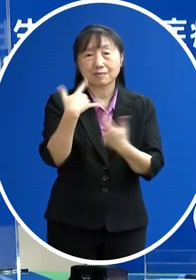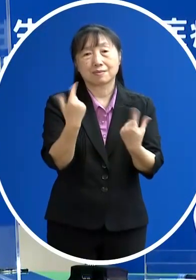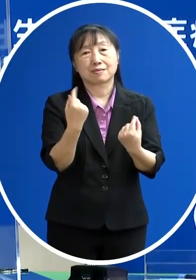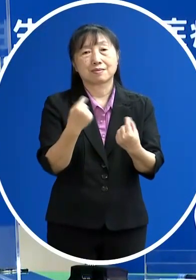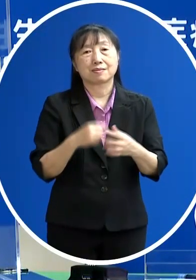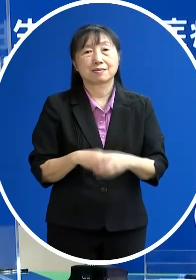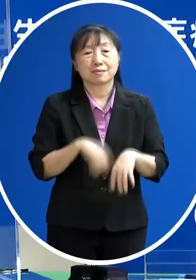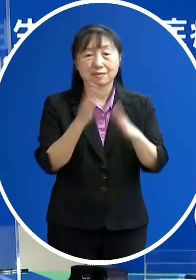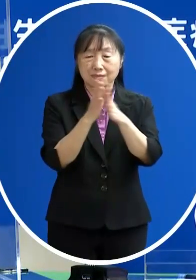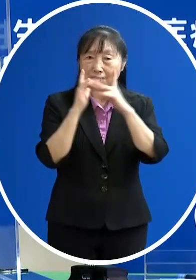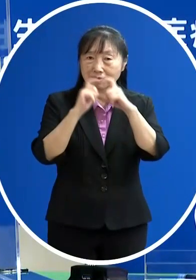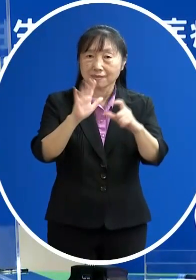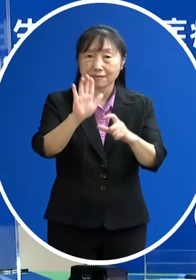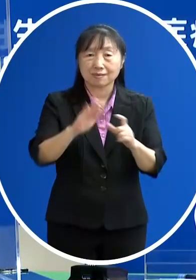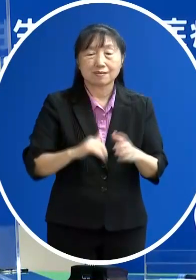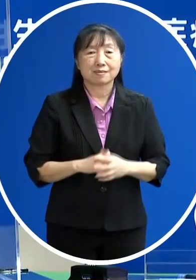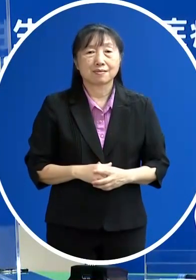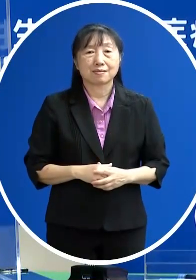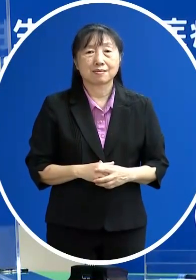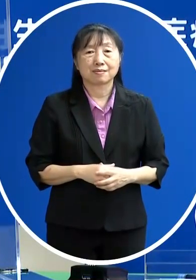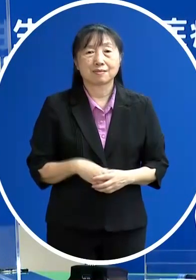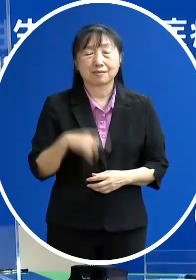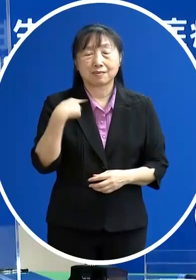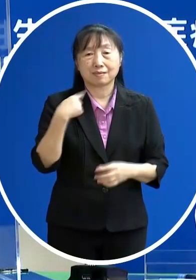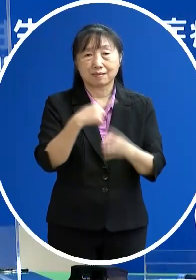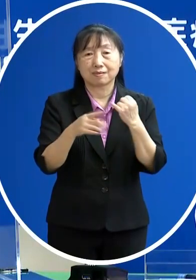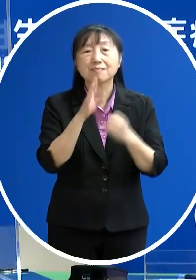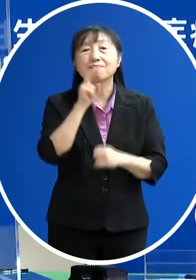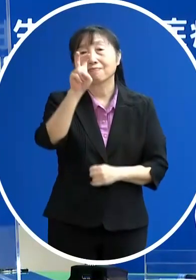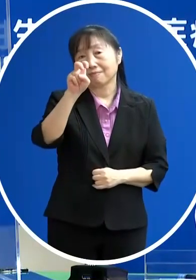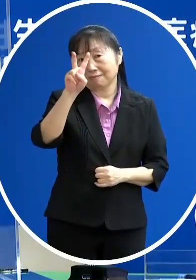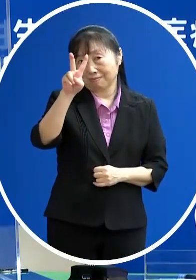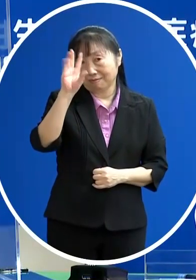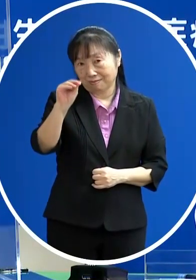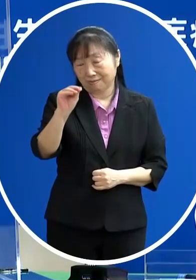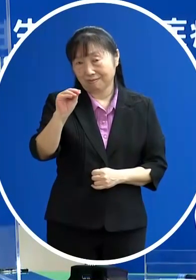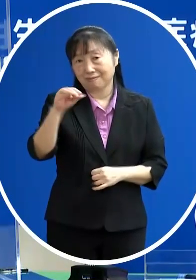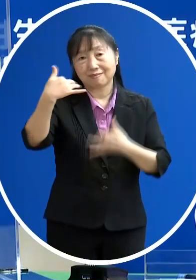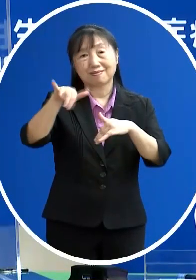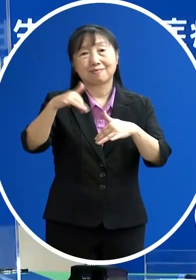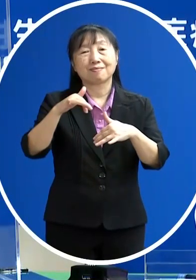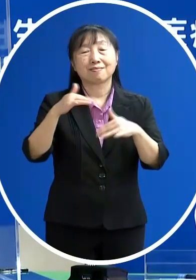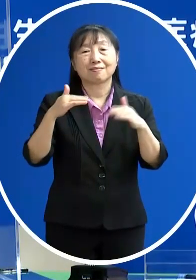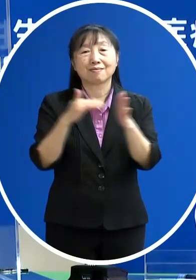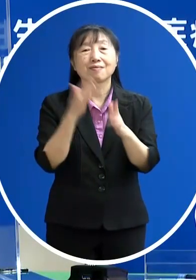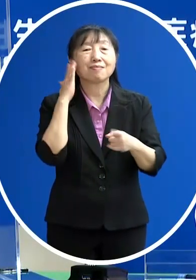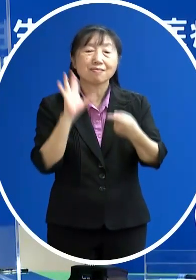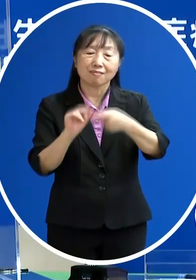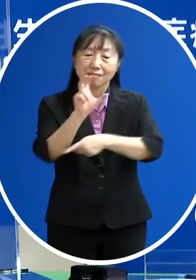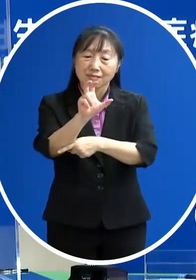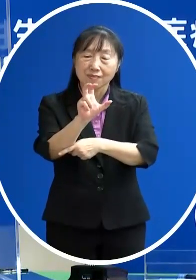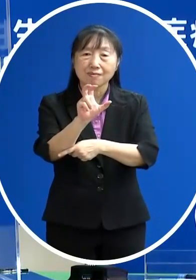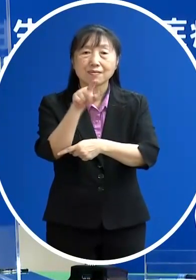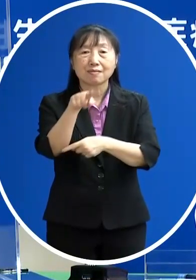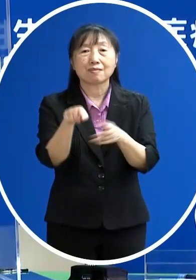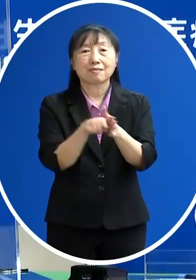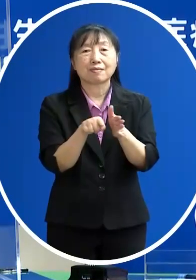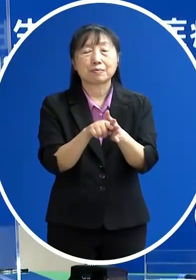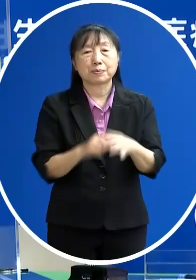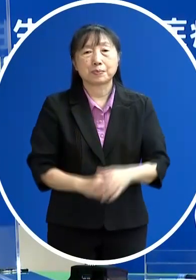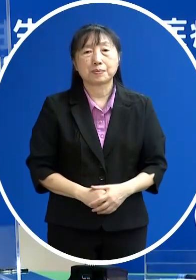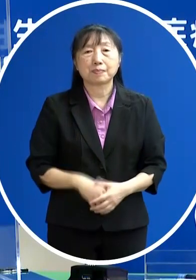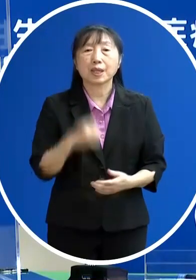我一再回答就是说我们的最大量能是220000，如果它到达了超过70%以上的话，那我相信这样